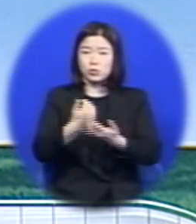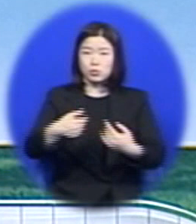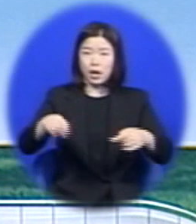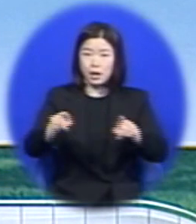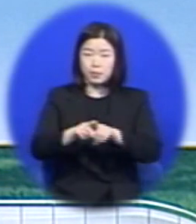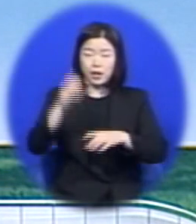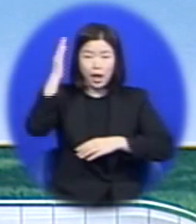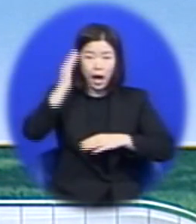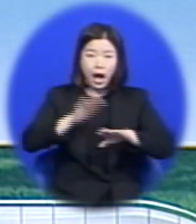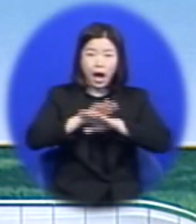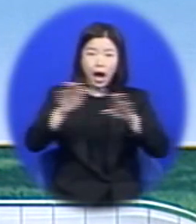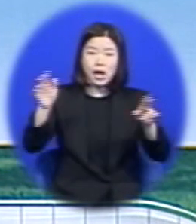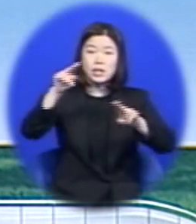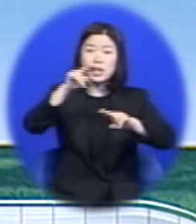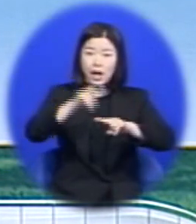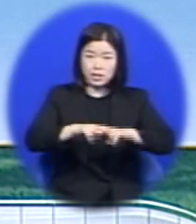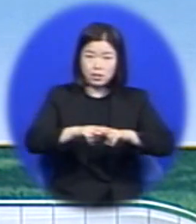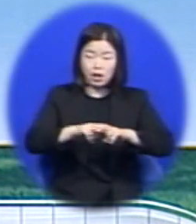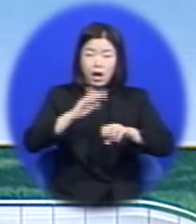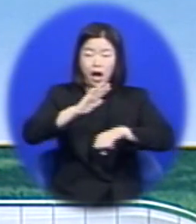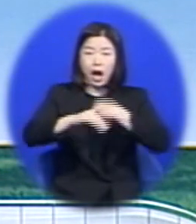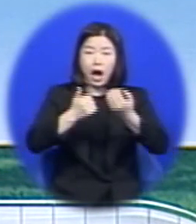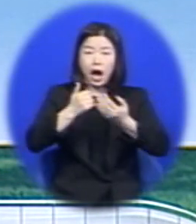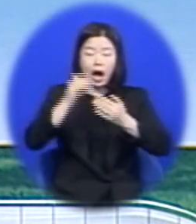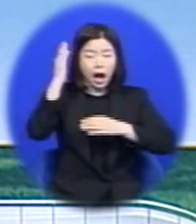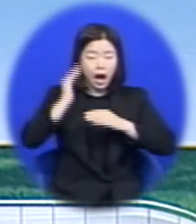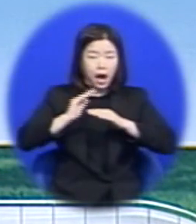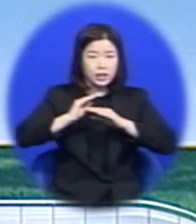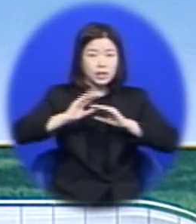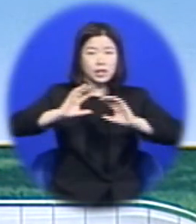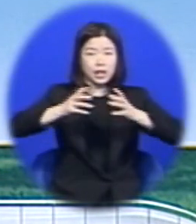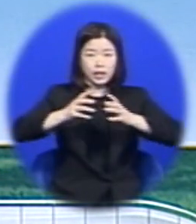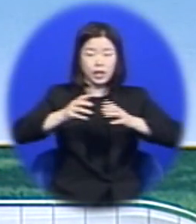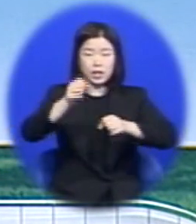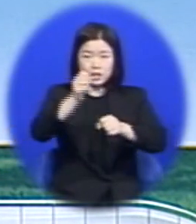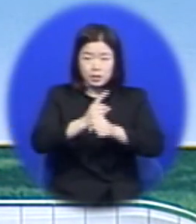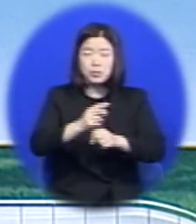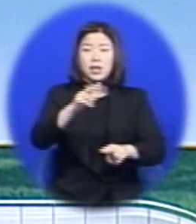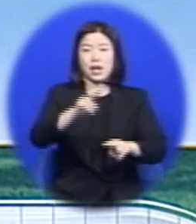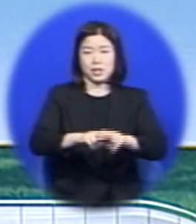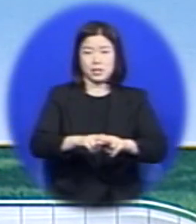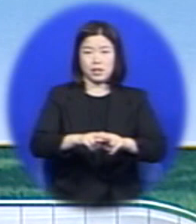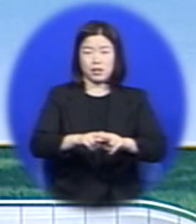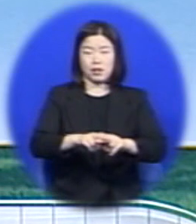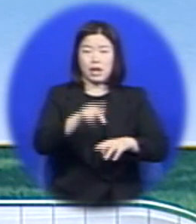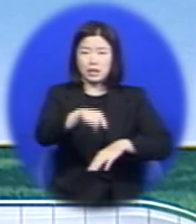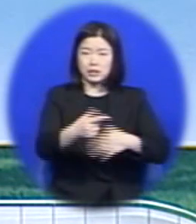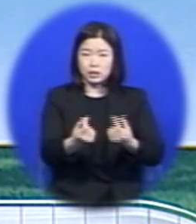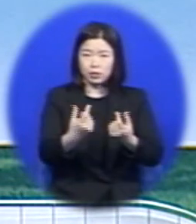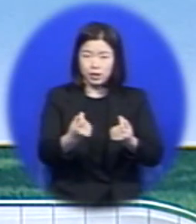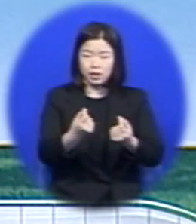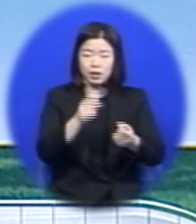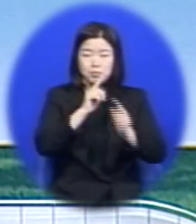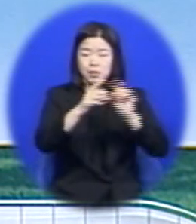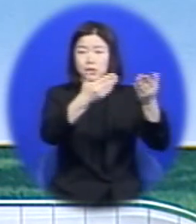앉았다. 하늘 나라에 이미 우리는 앉았다. 그렇게 말씀하고